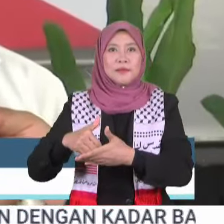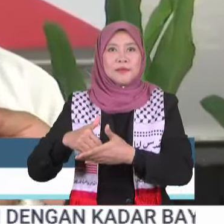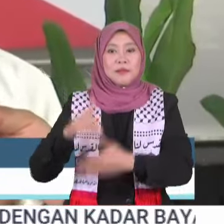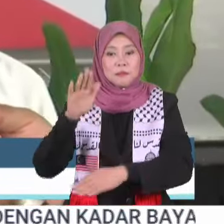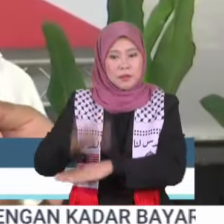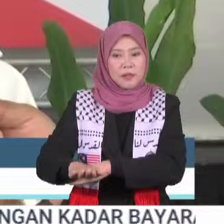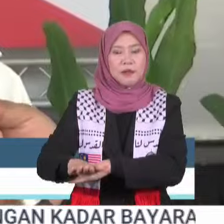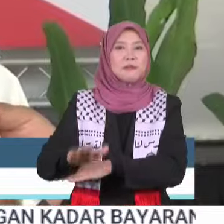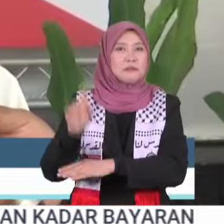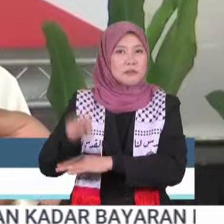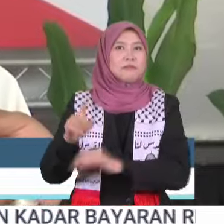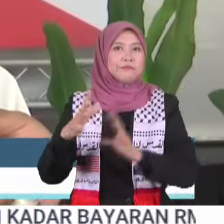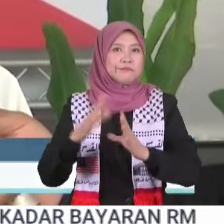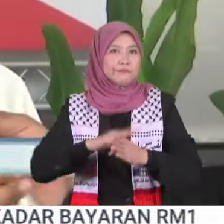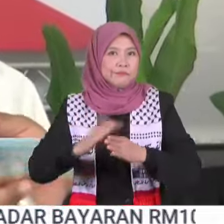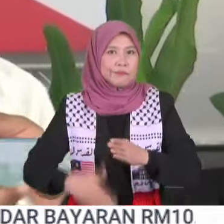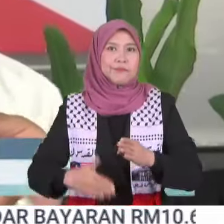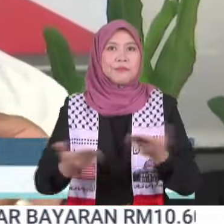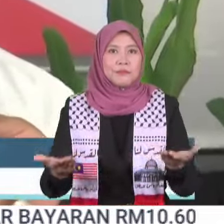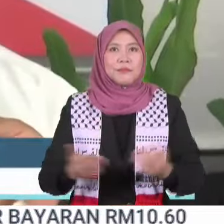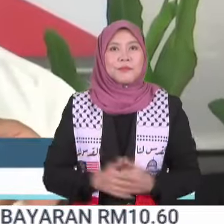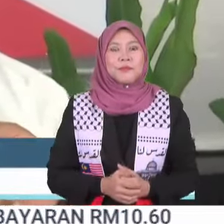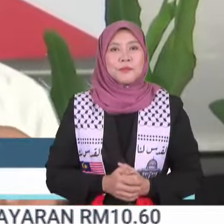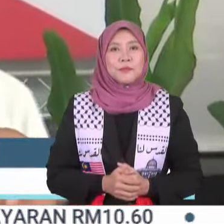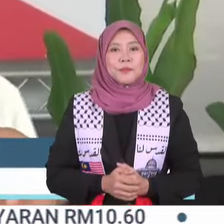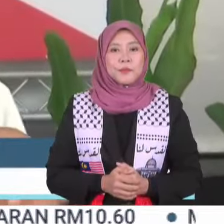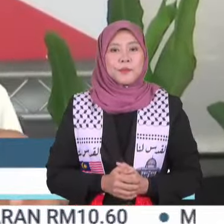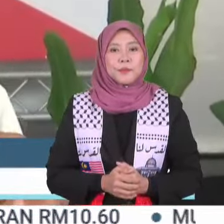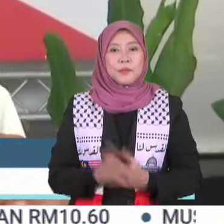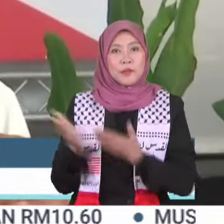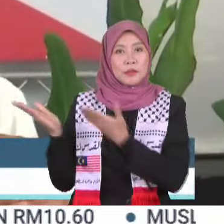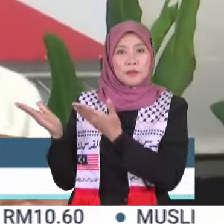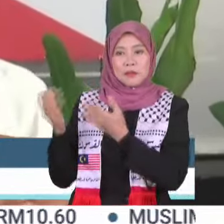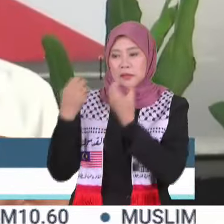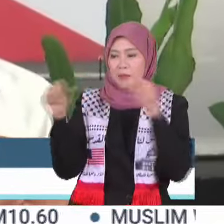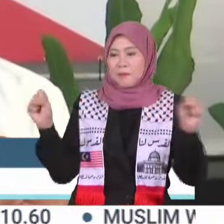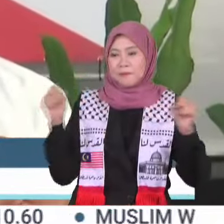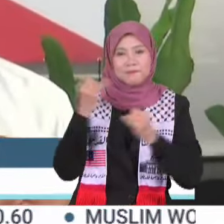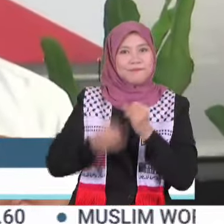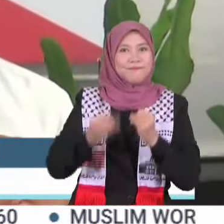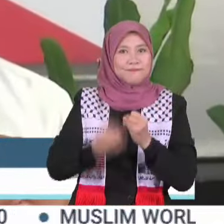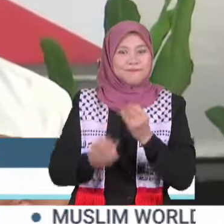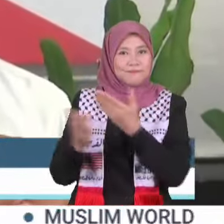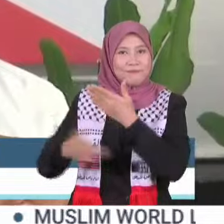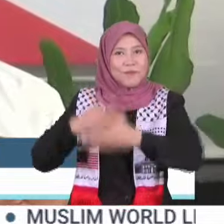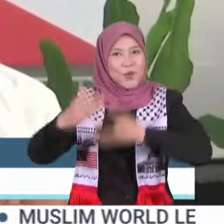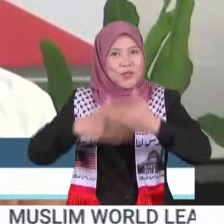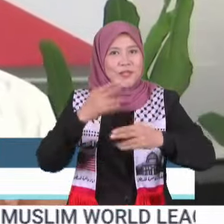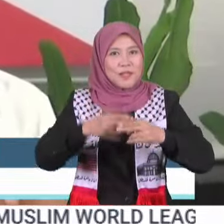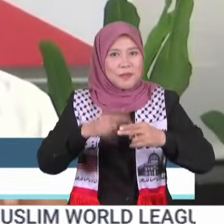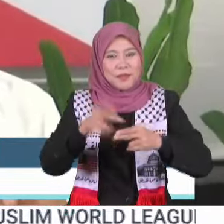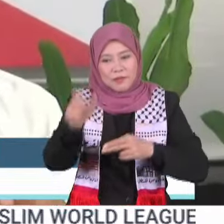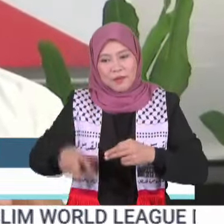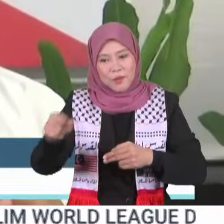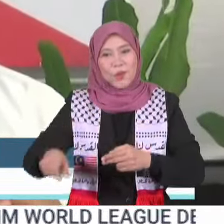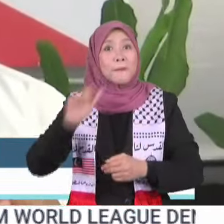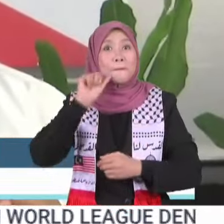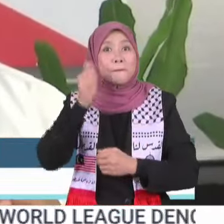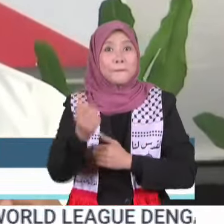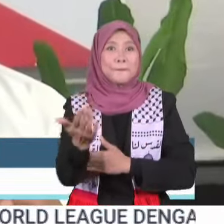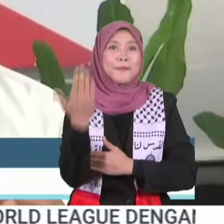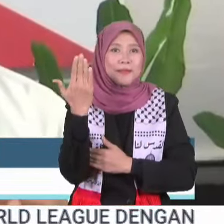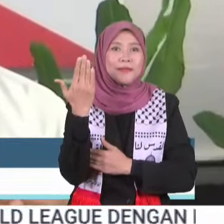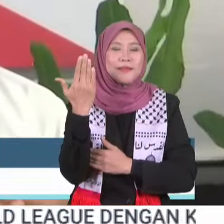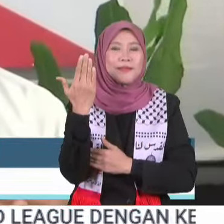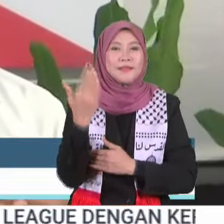juga. Dalam pada itu juga seperti mana ini ada persiapan saat-saat akhir untuk kita proses penamaan calon pada pagi esok,